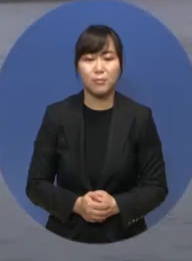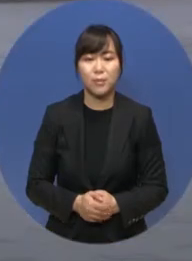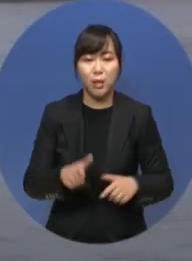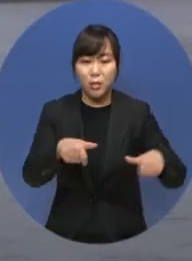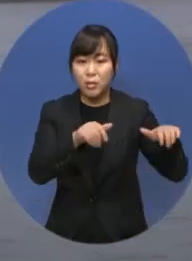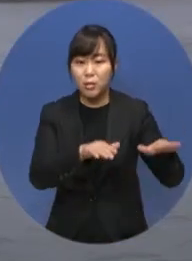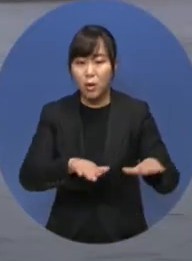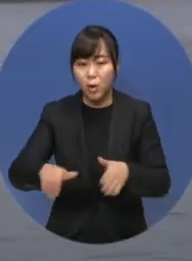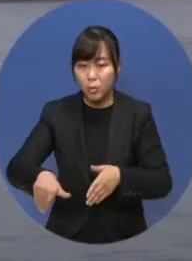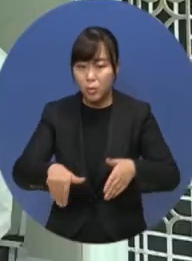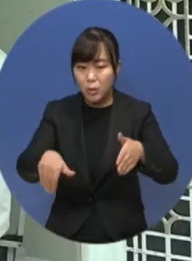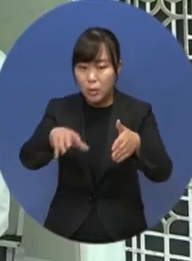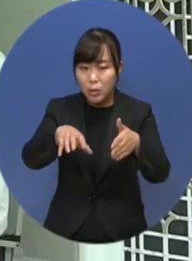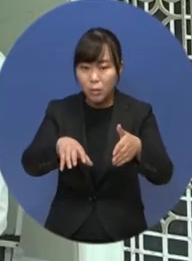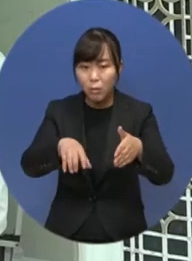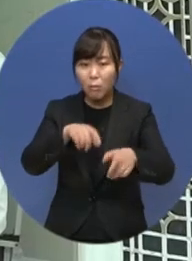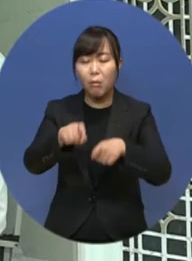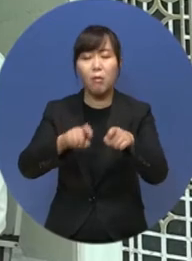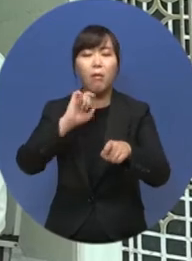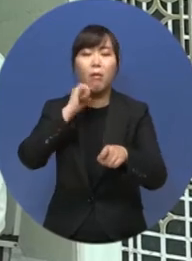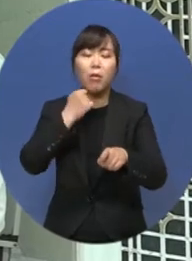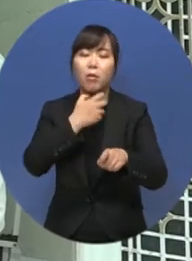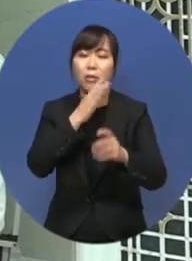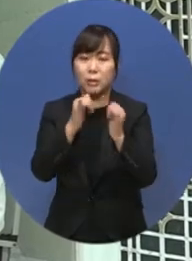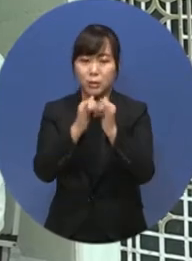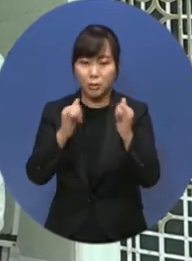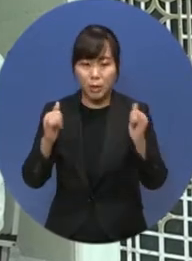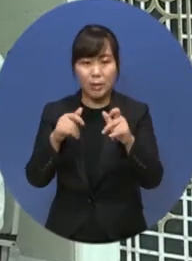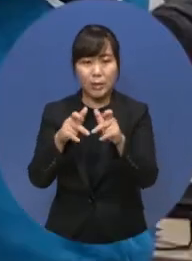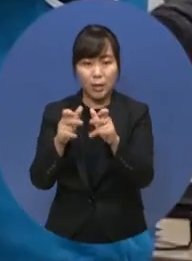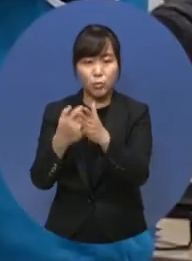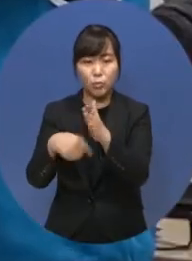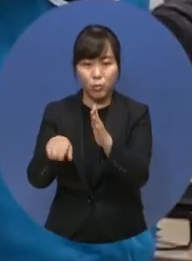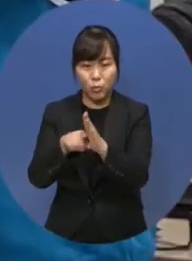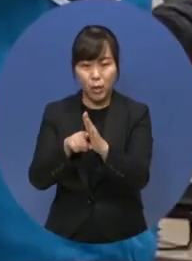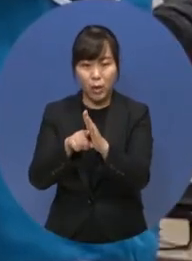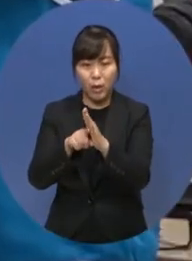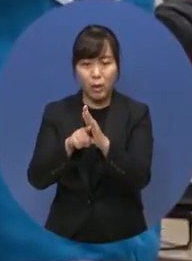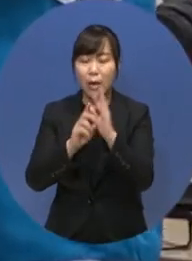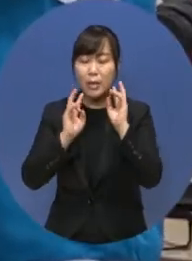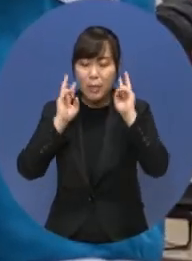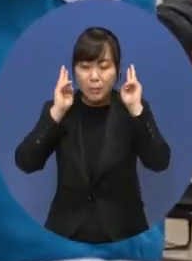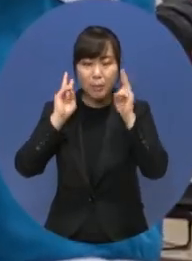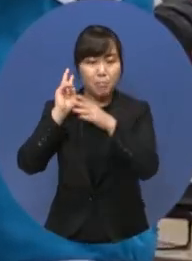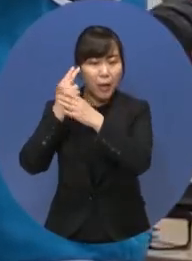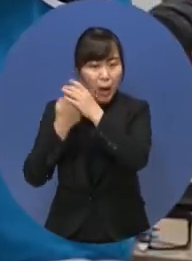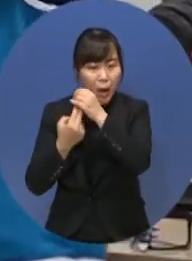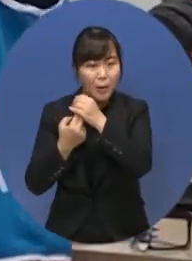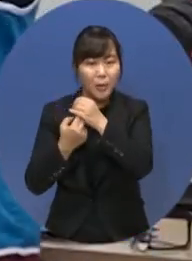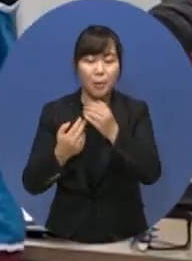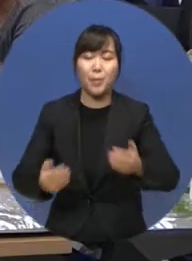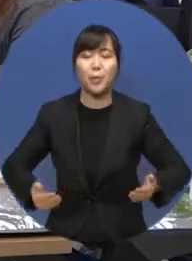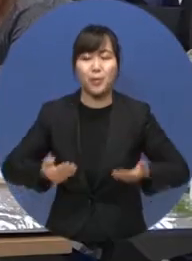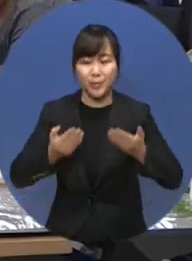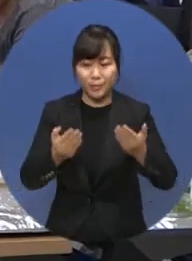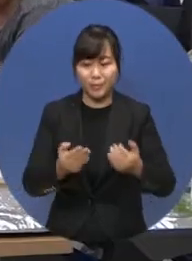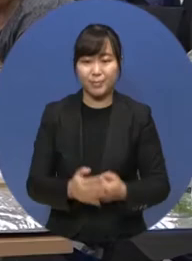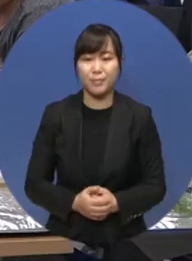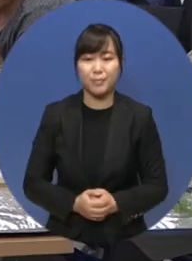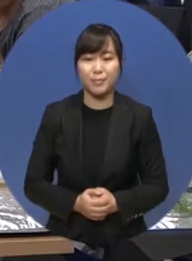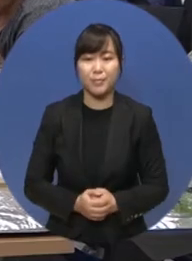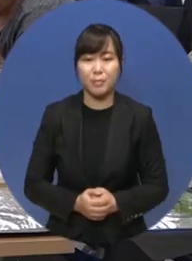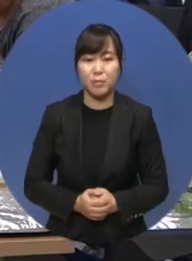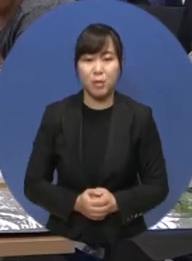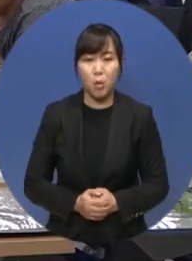서해의 한 도서 지역에서 거동이 불편한 어르신과 장애인들을 위한 임의용 봉사활동이 한창입니다.